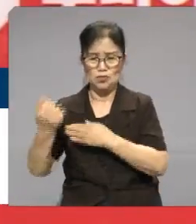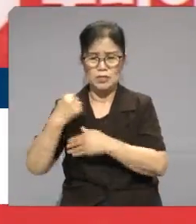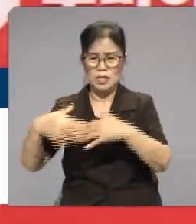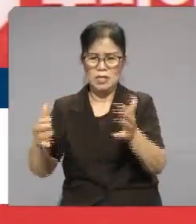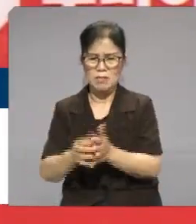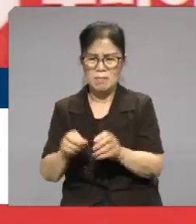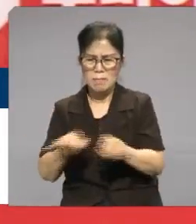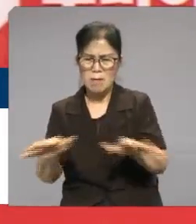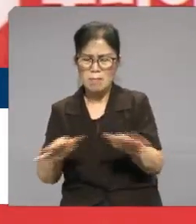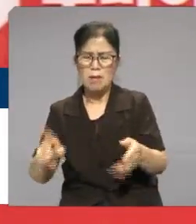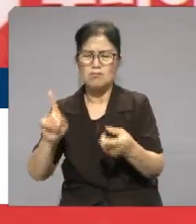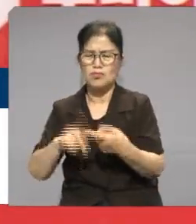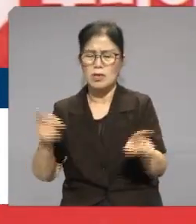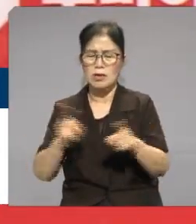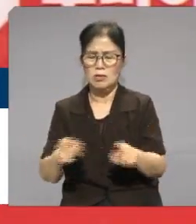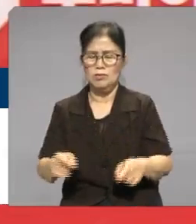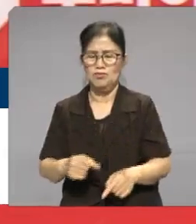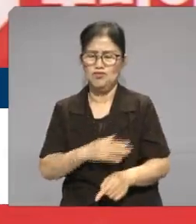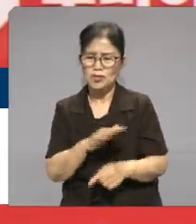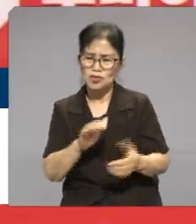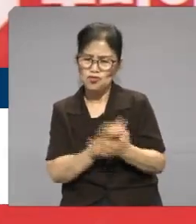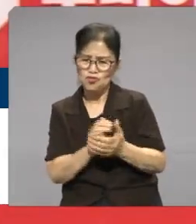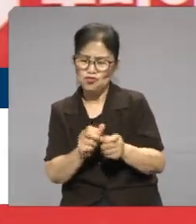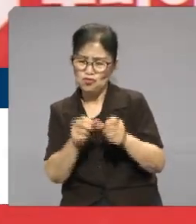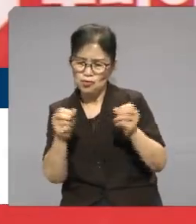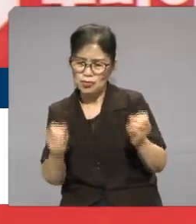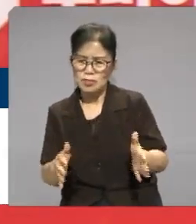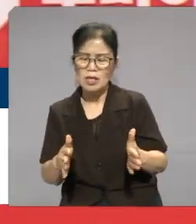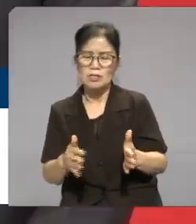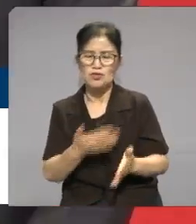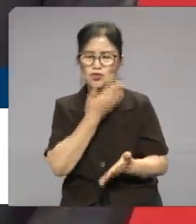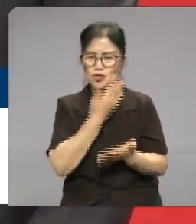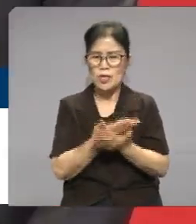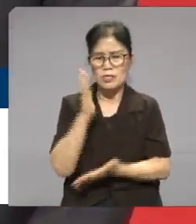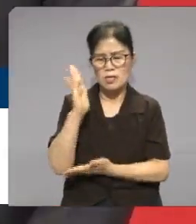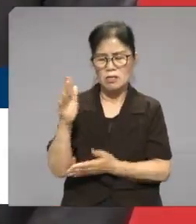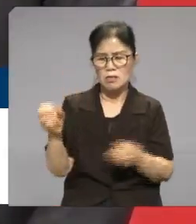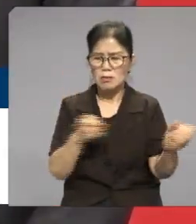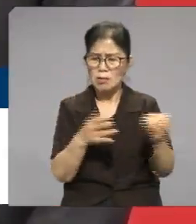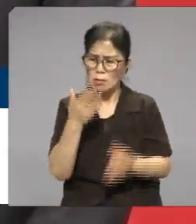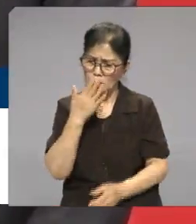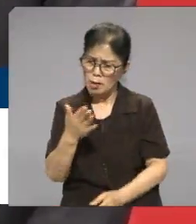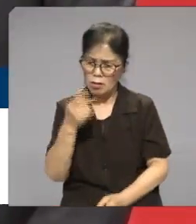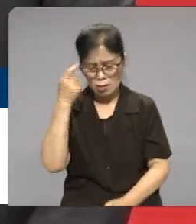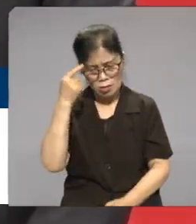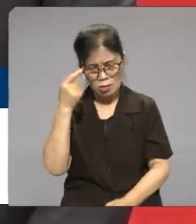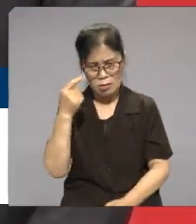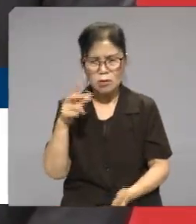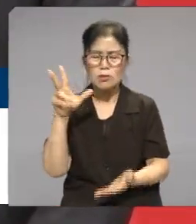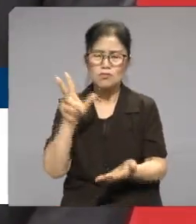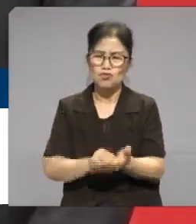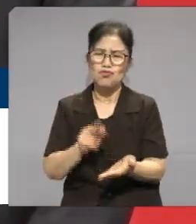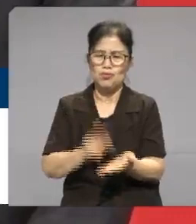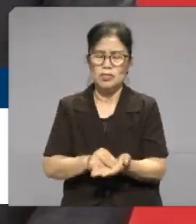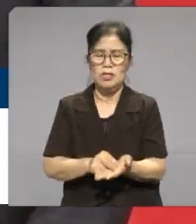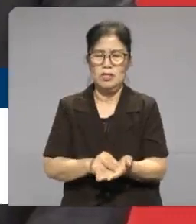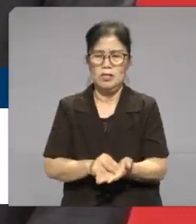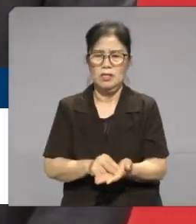부작용과 우리 동지들간에 앞으로 중요한 이야기를 정말 나눌 수 있겠는가라는 심각한